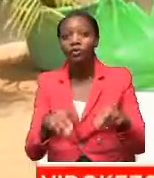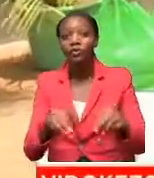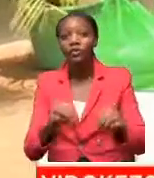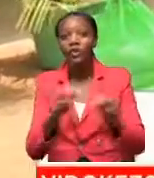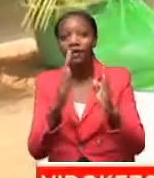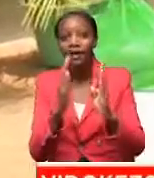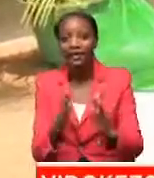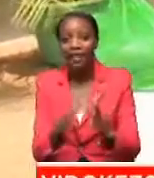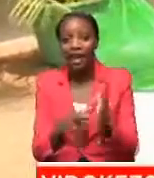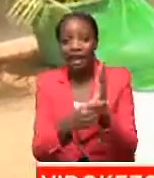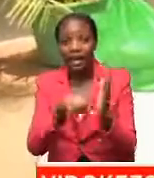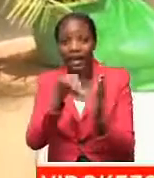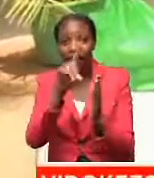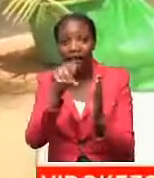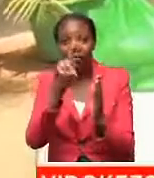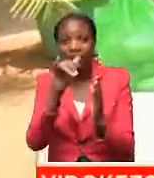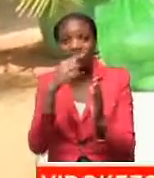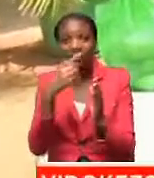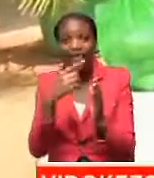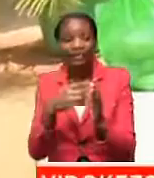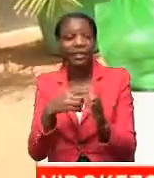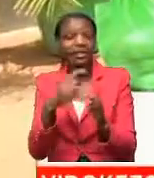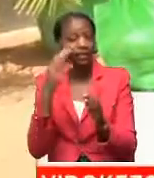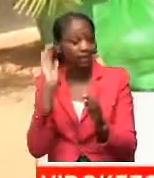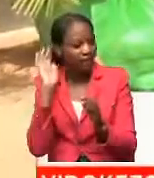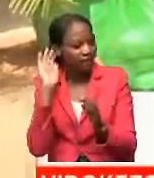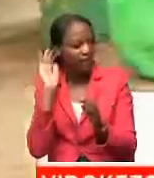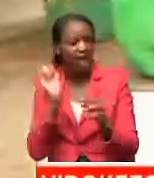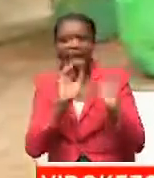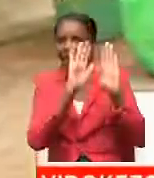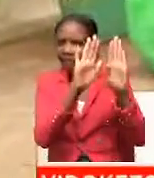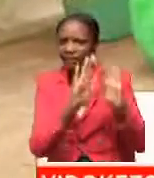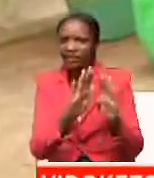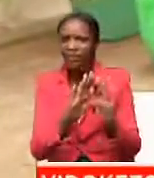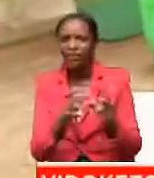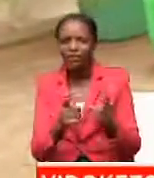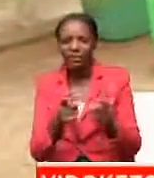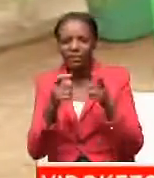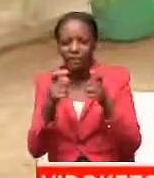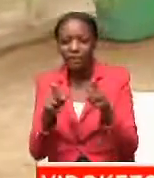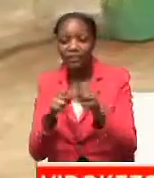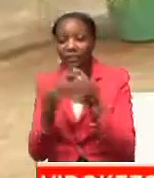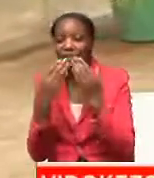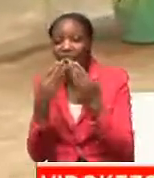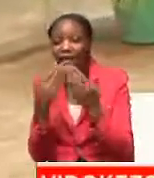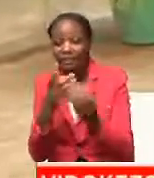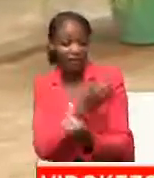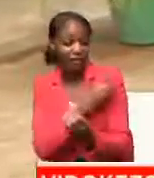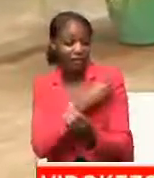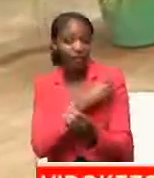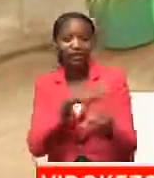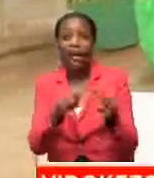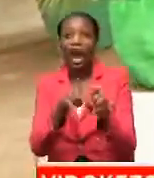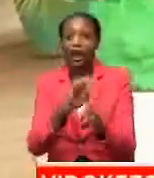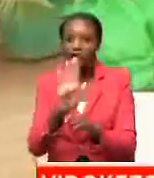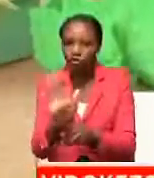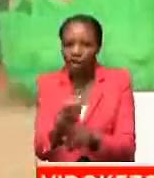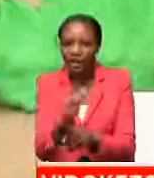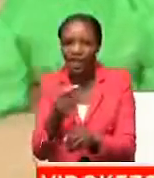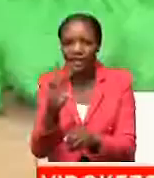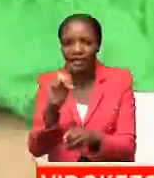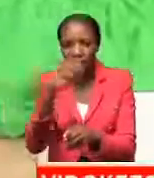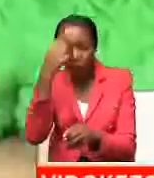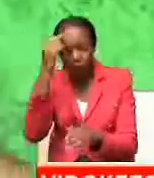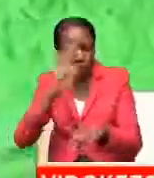Daniel Mkuha, ni kuwa waliona ni muhimu kuwatunza wauguzi hawa kama njia ya kuwapa motisha kwa kazi wanayoifanya wakati huu mgumu. Bidhaa